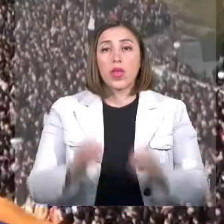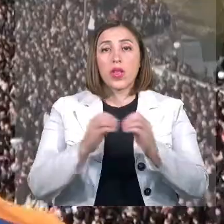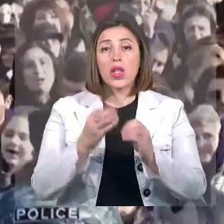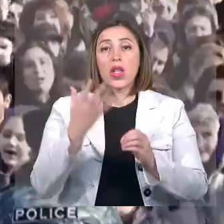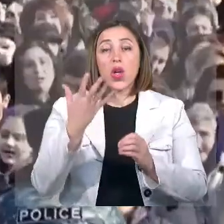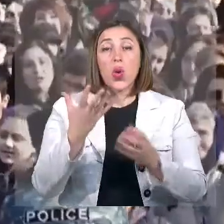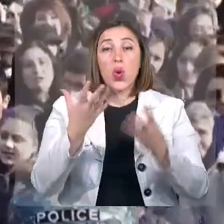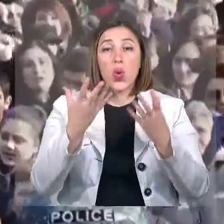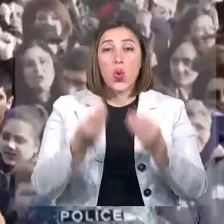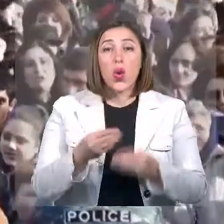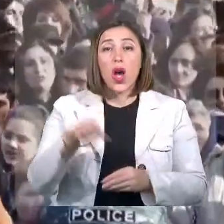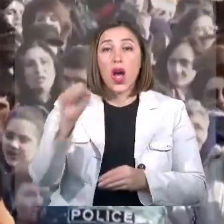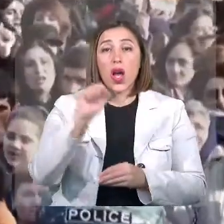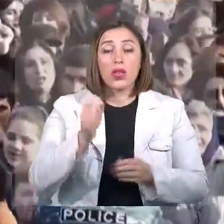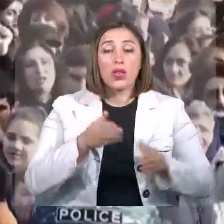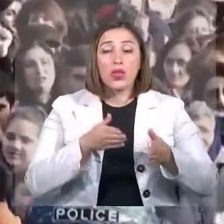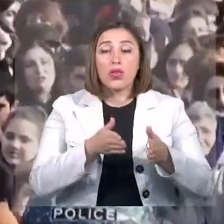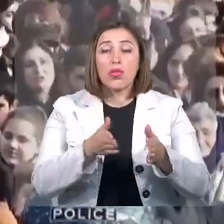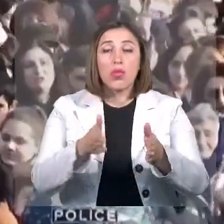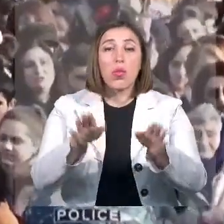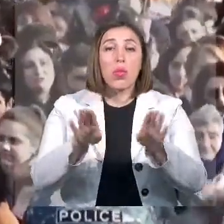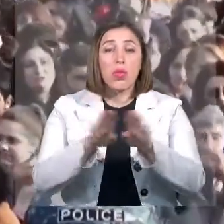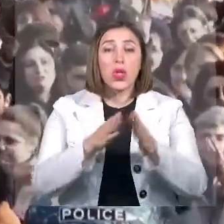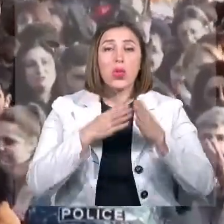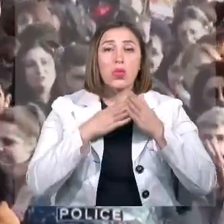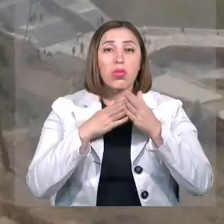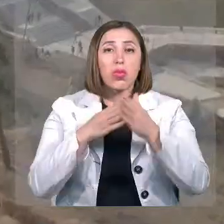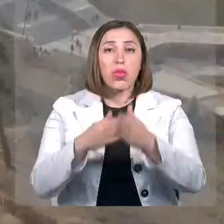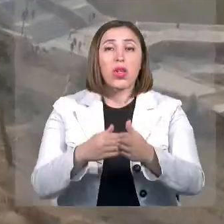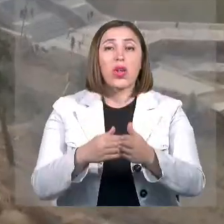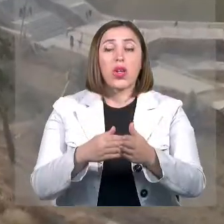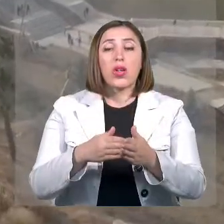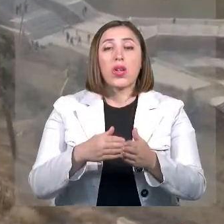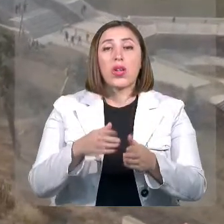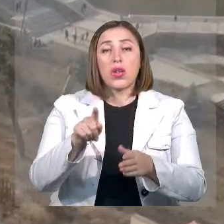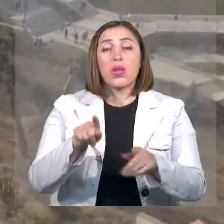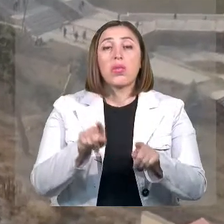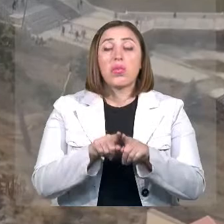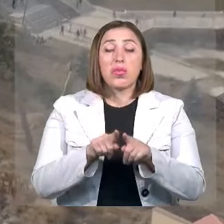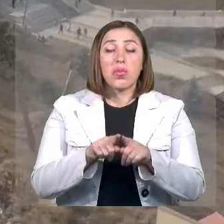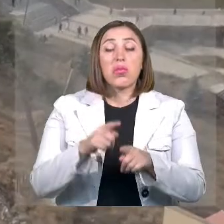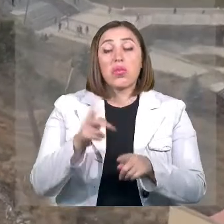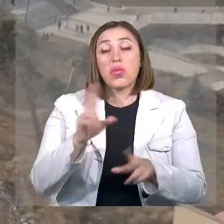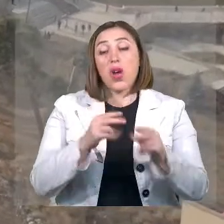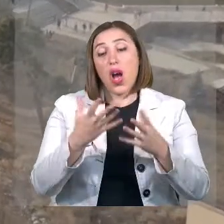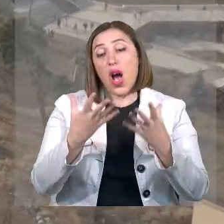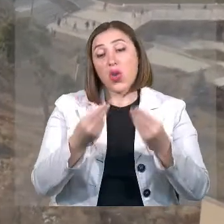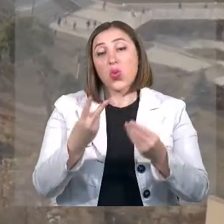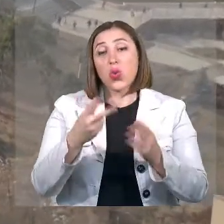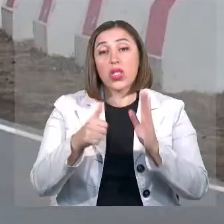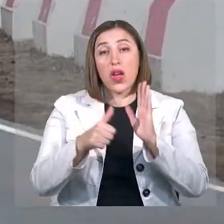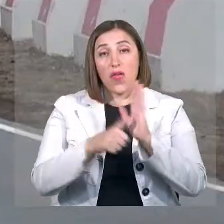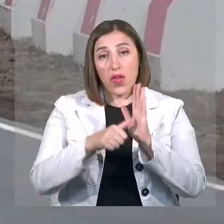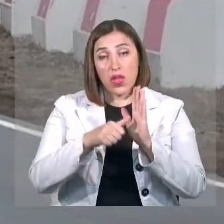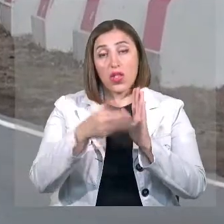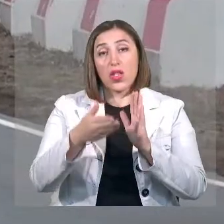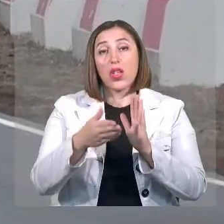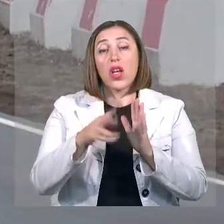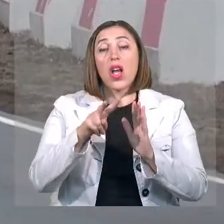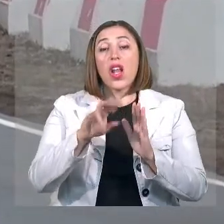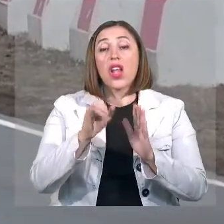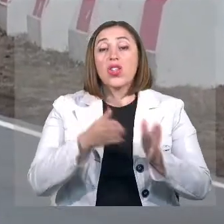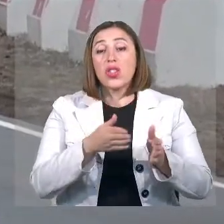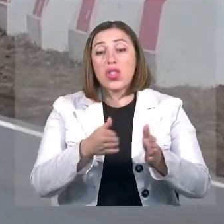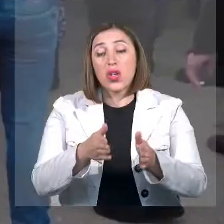15-րդ օրն է, Արցախը բլոկադայի մեջ է։ Վերջին օրերին սպասում կար, որ այսօր դեկտեմբերի 26-ին Լաչինի միջանցքը փակած